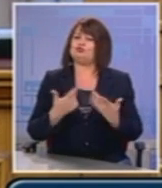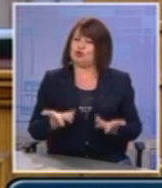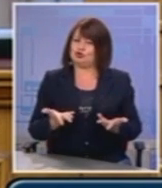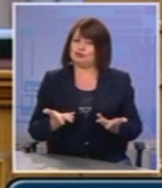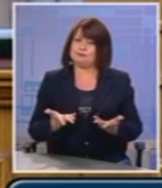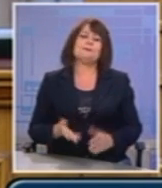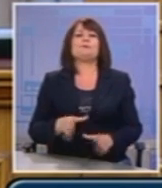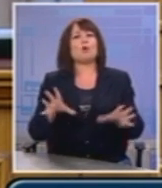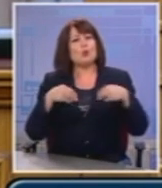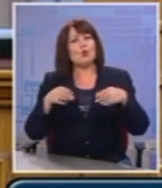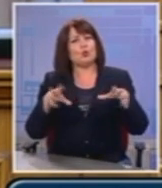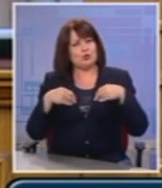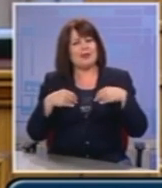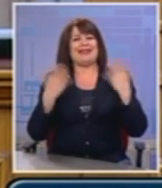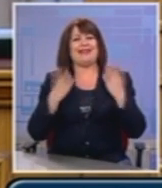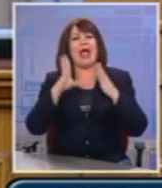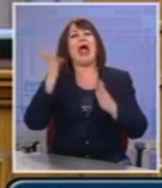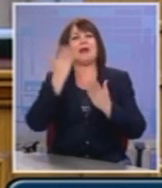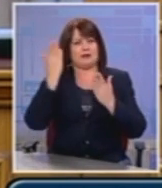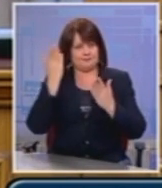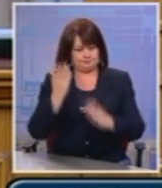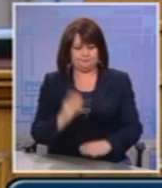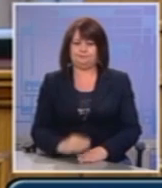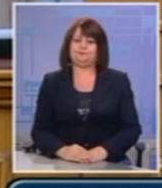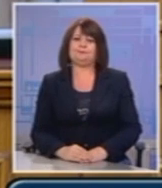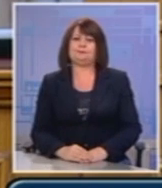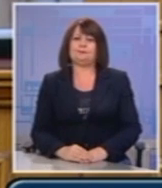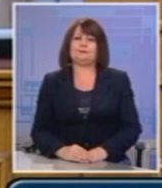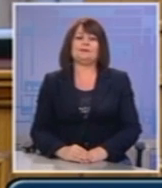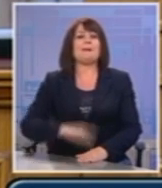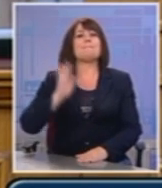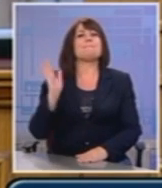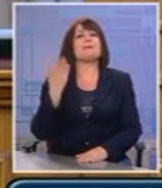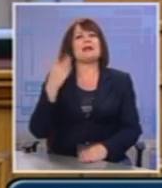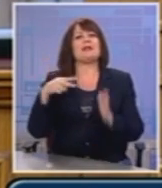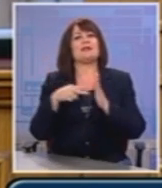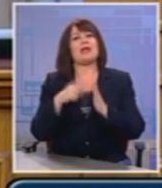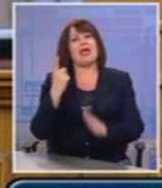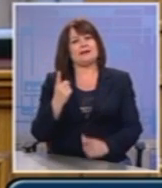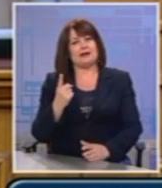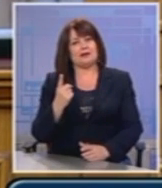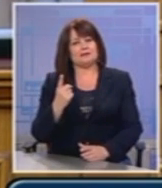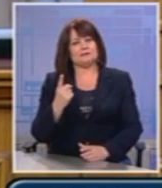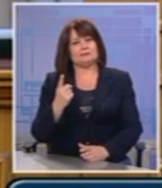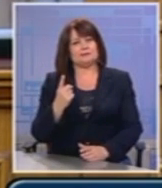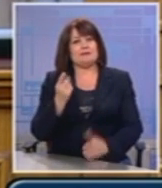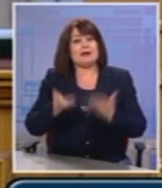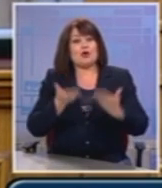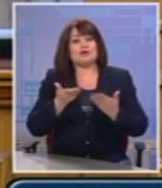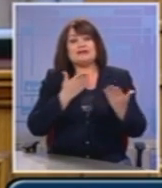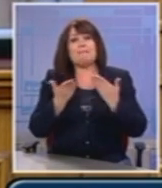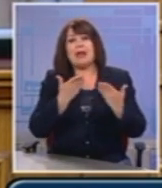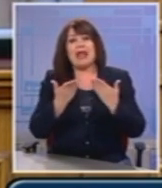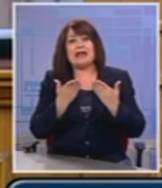παραδοχές αν οι παραδοχές είναι παλιά το 2001 είχαμε κάνει κάποια αναλογιστική μελέτη και